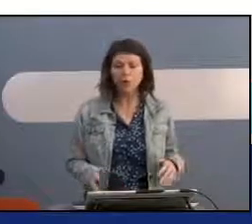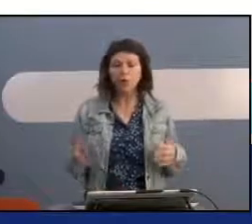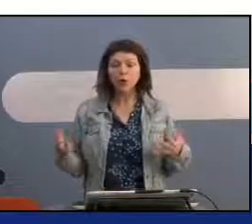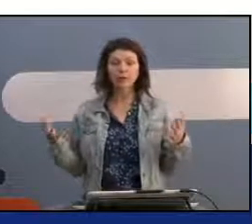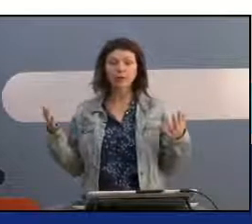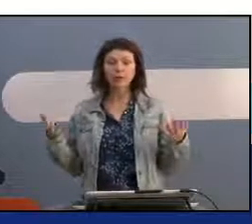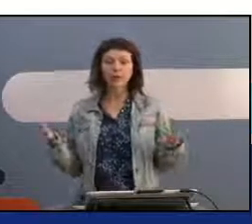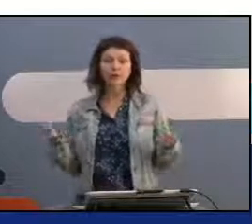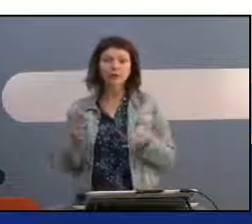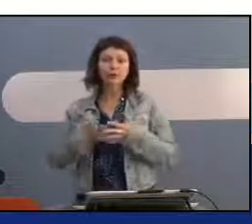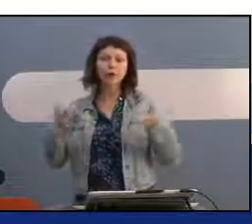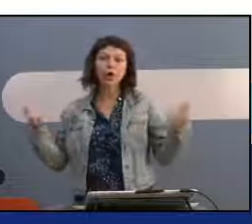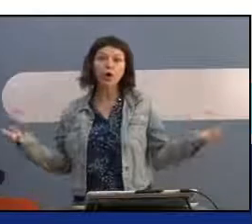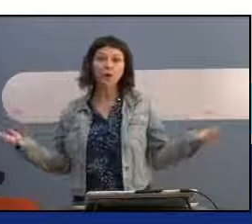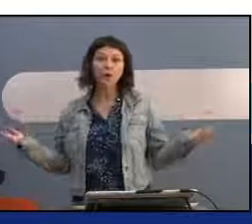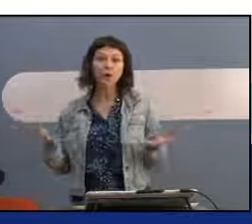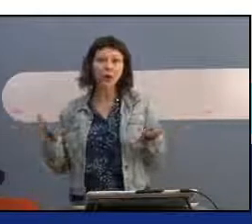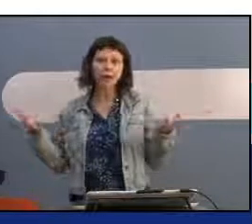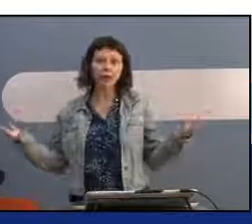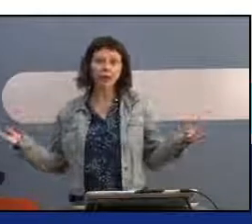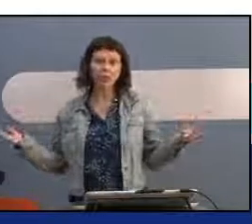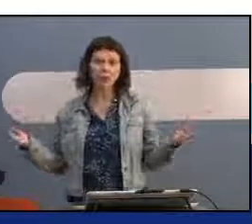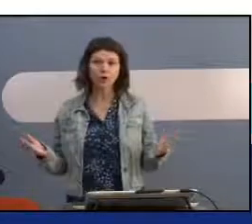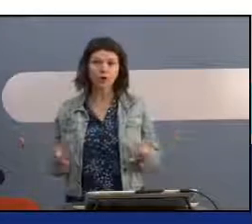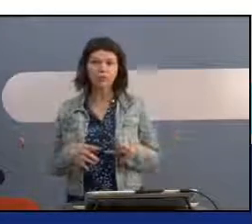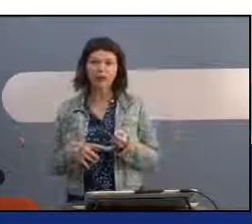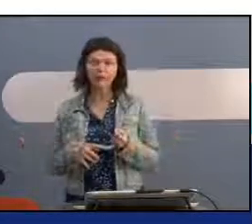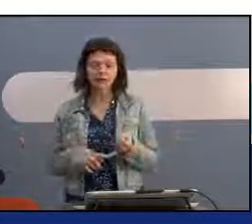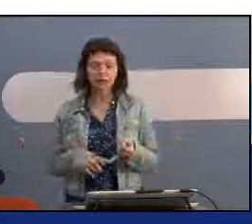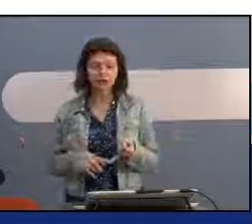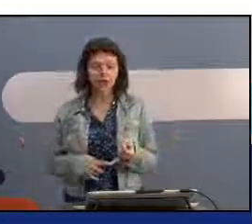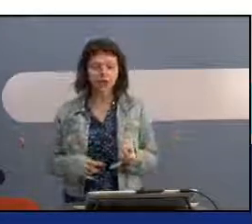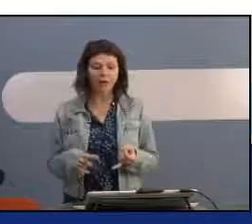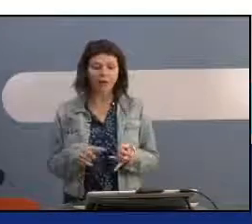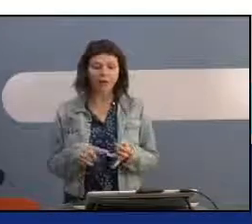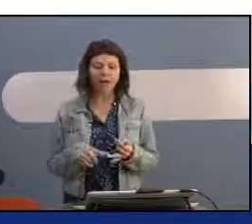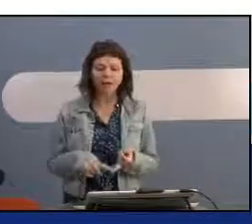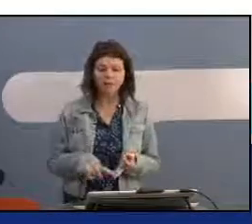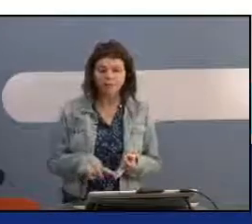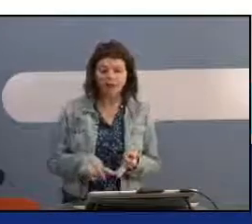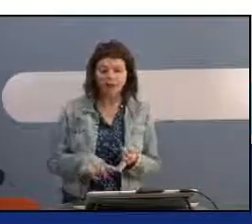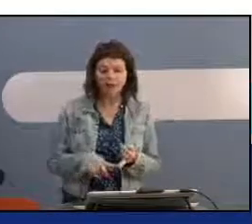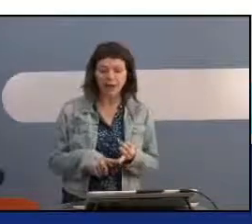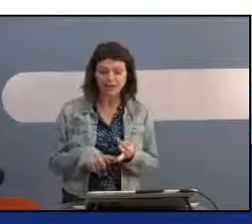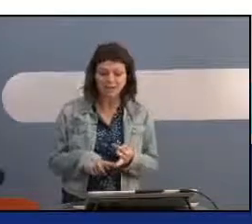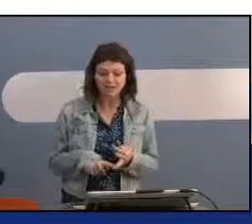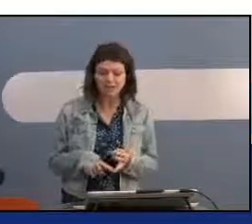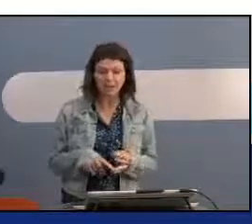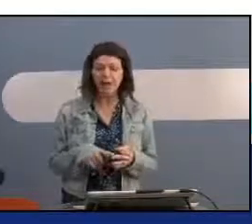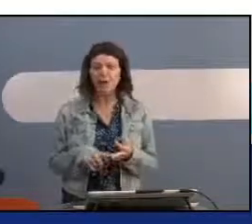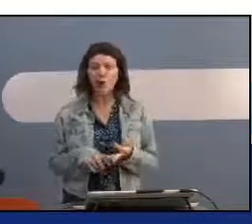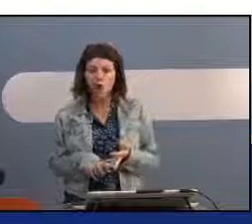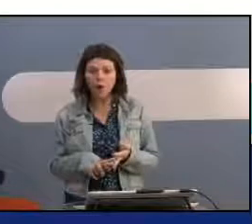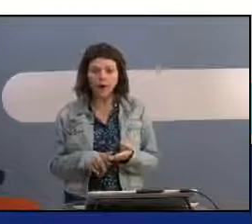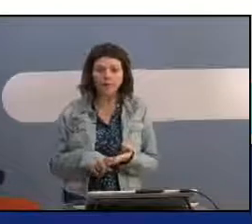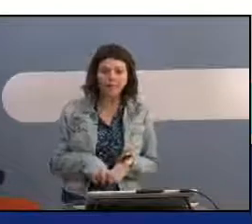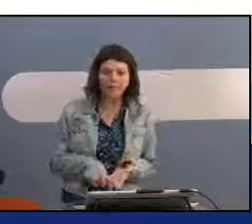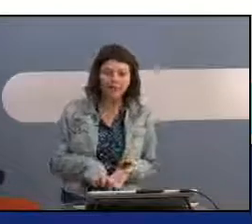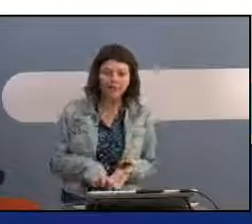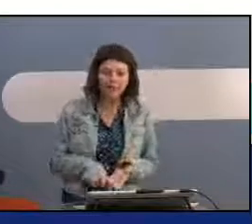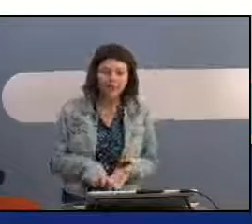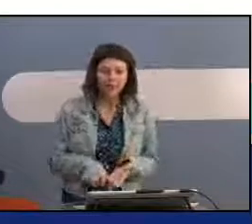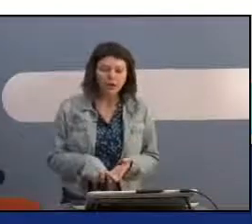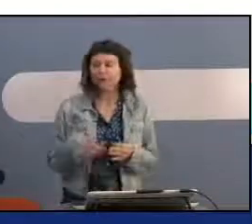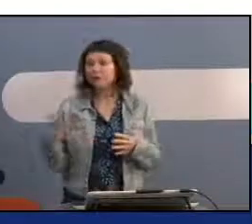שאנחנו אמורים לקבל שוויון כולנו, לא חשוב מה הדת שלך, מה הגזע שלך, מה הלאום, מה